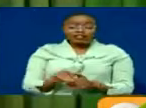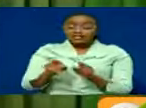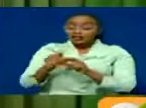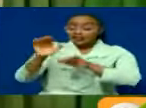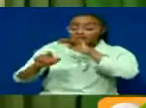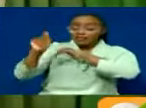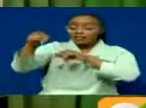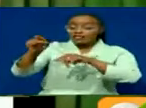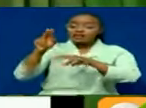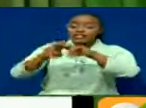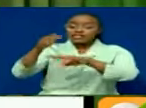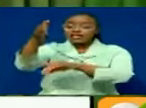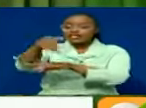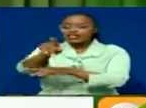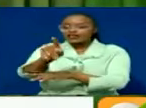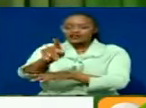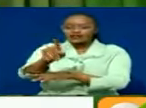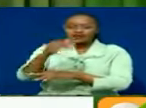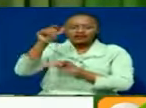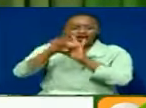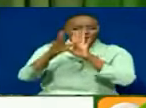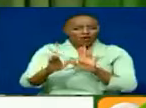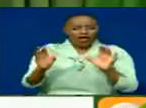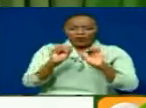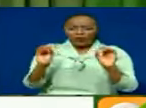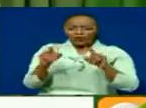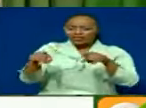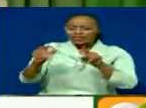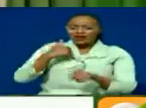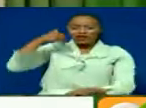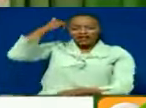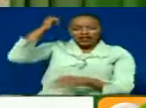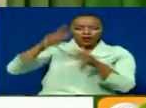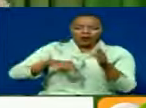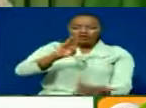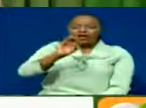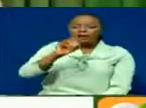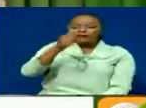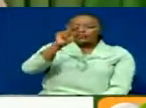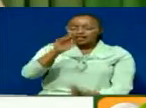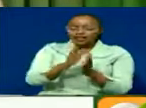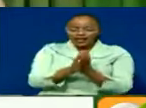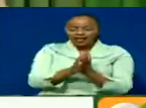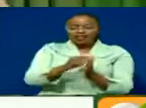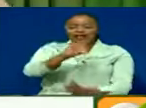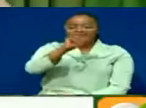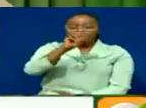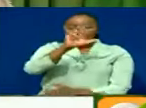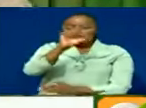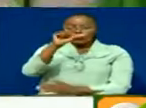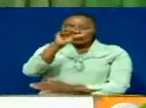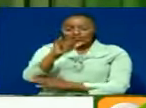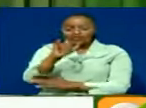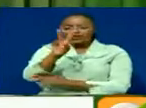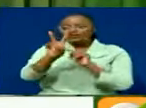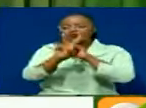Na huyu naibu wa rais ameketi hapa hata sio wakili. Yeye amesomea botany and zoology, vitu